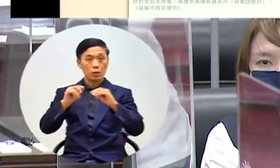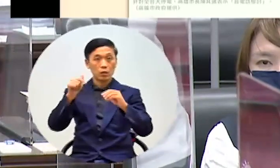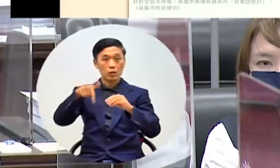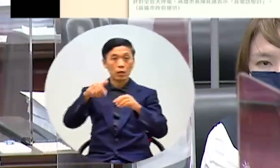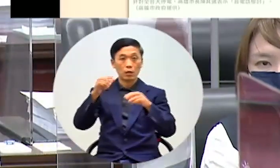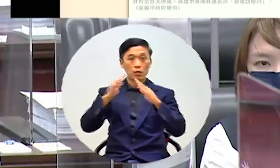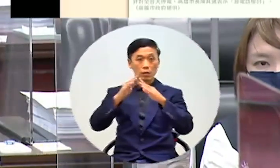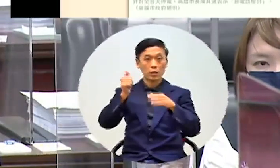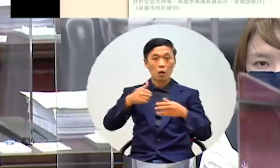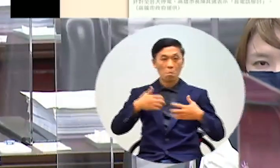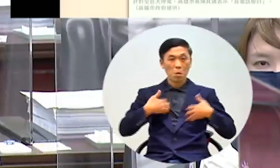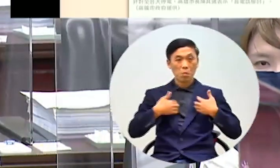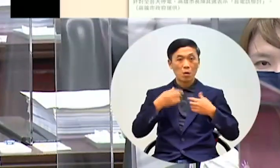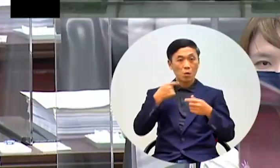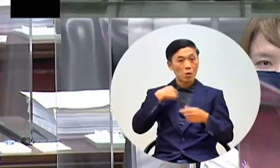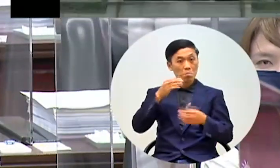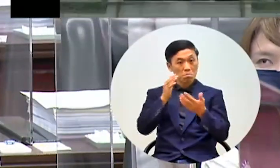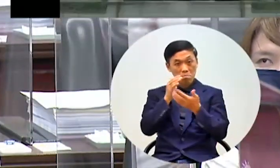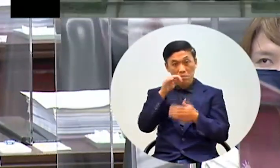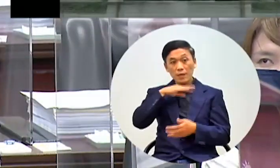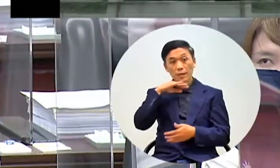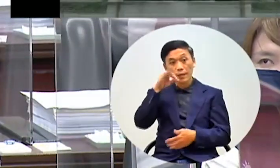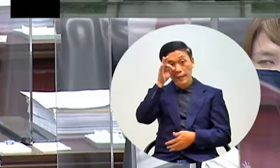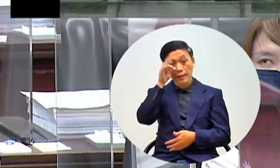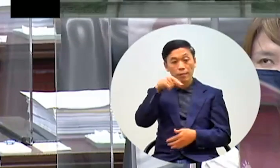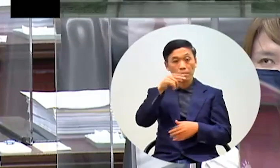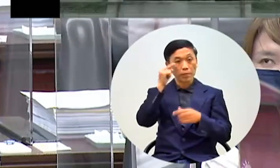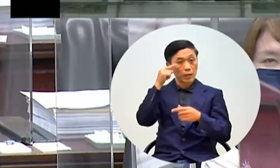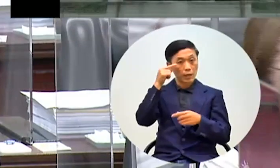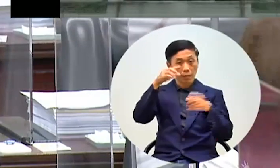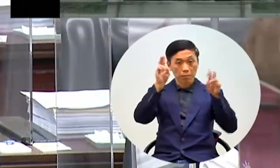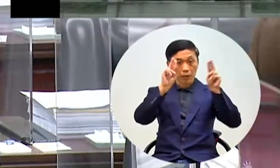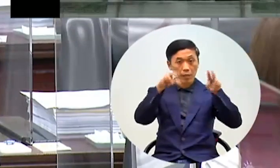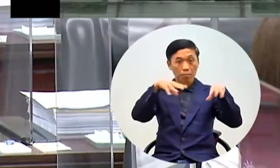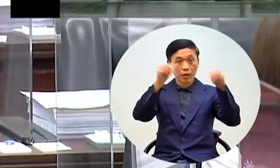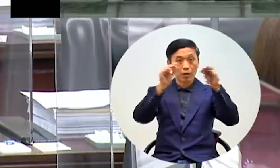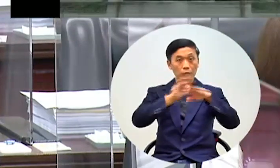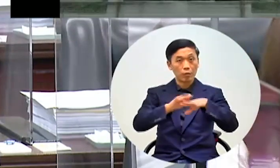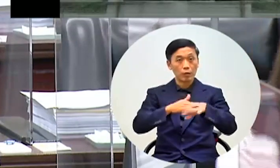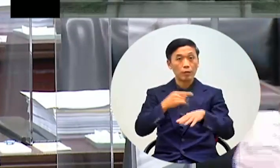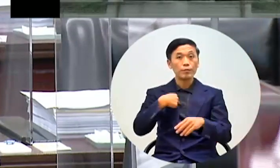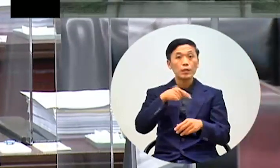道位啊，看有哪一个会跳电的袂啦？市长，你要嘛这对？